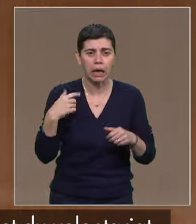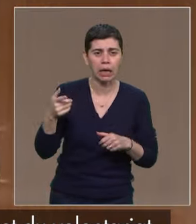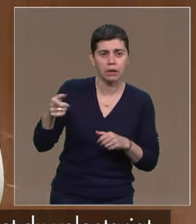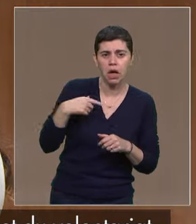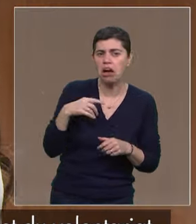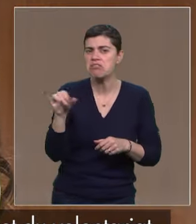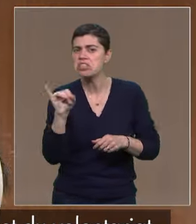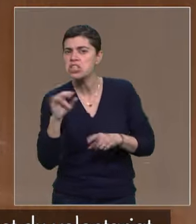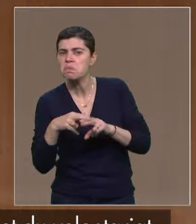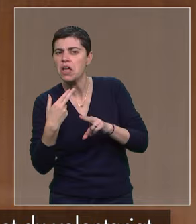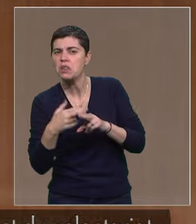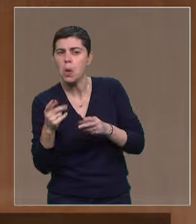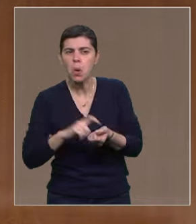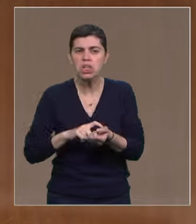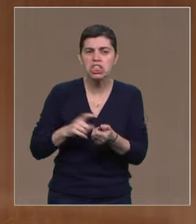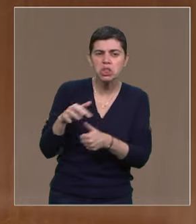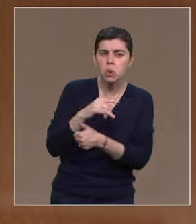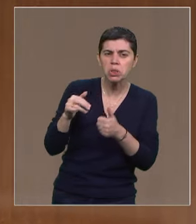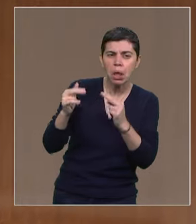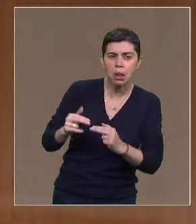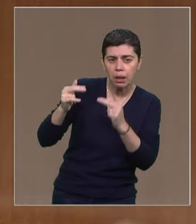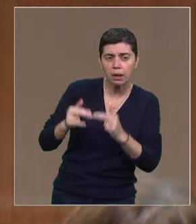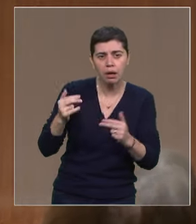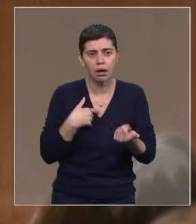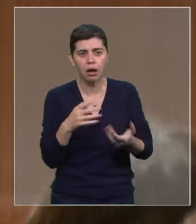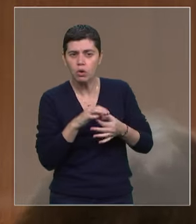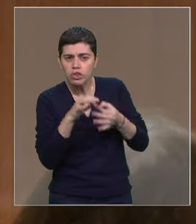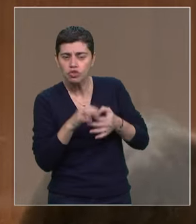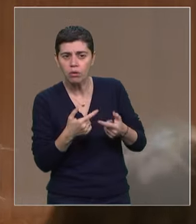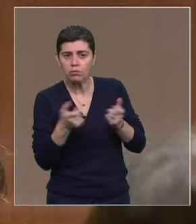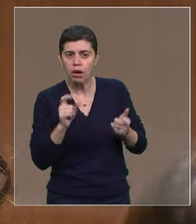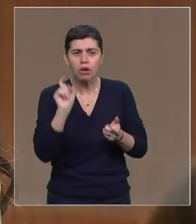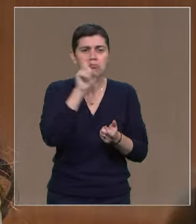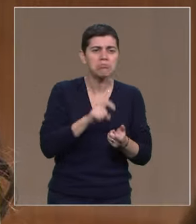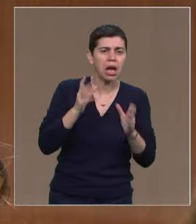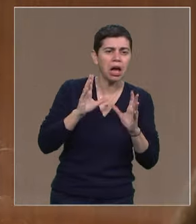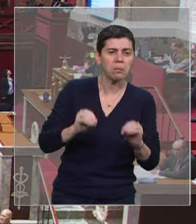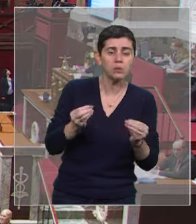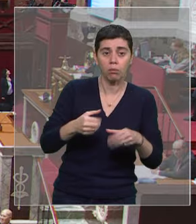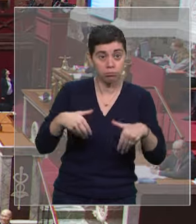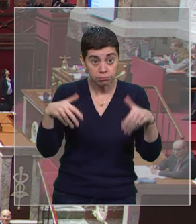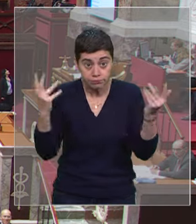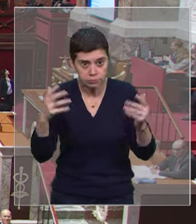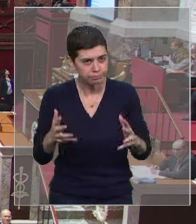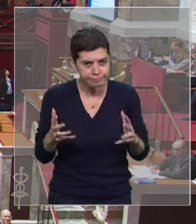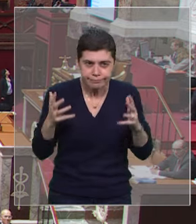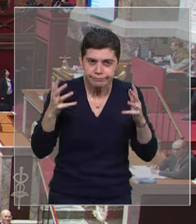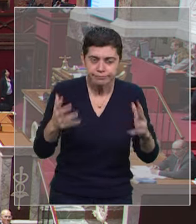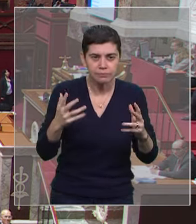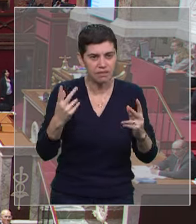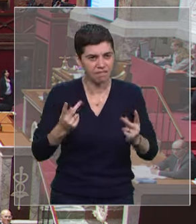leur religion, leur origine sociale ou les territoires où ils habitent. Ils œuvrent pour défendre nos valeurs